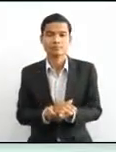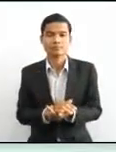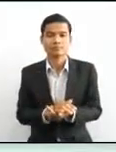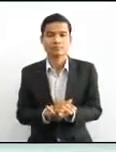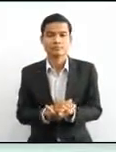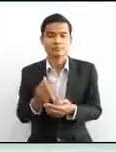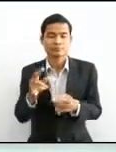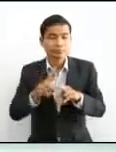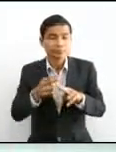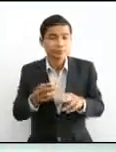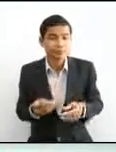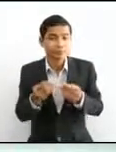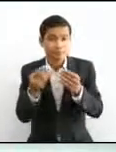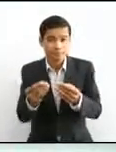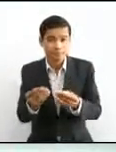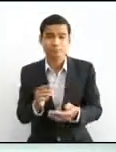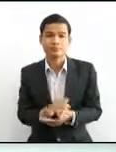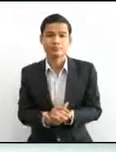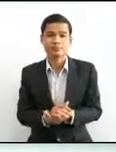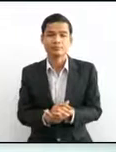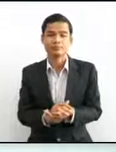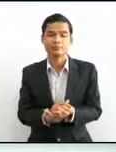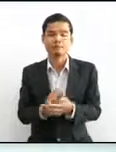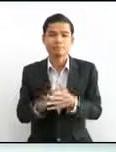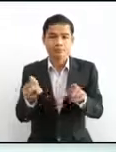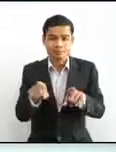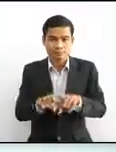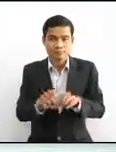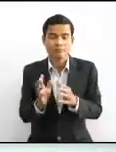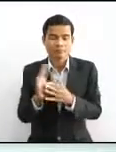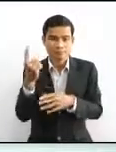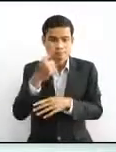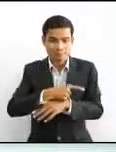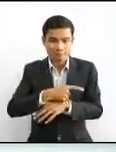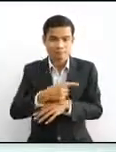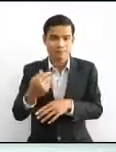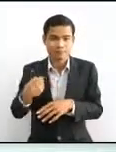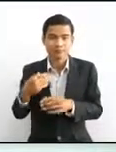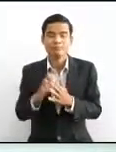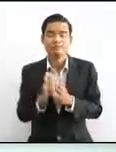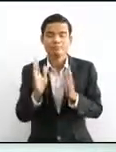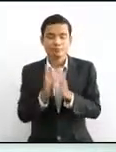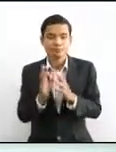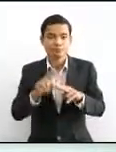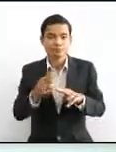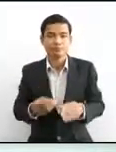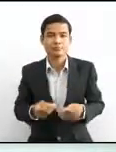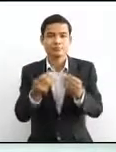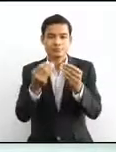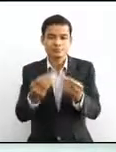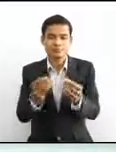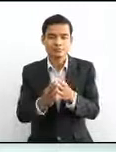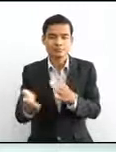Nơi mên rùng vãn chung con tỏa khá này ná. Cứ bán khó bị thằng này sau mình tới ngày lăng cực nạ cụ. Nơi ta mên rùng vãn chung con tỏa khá